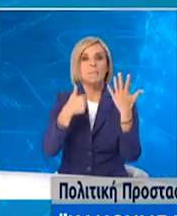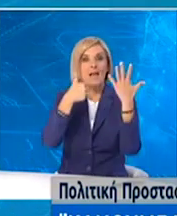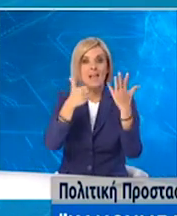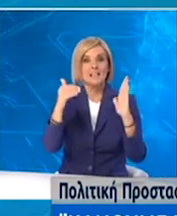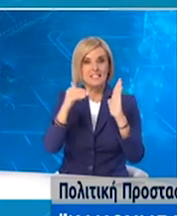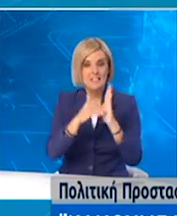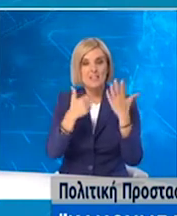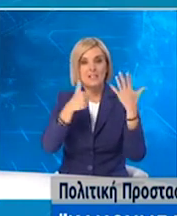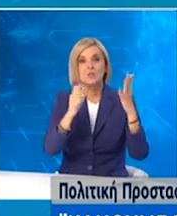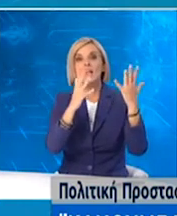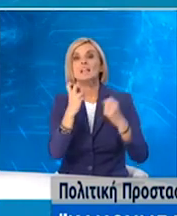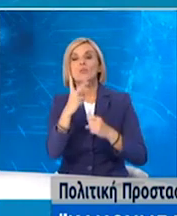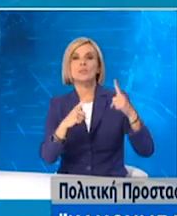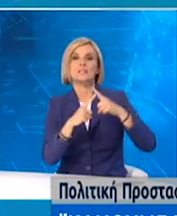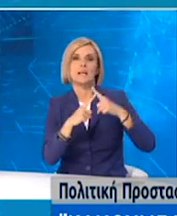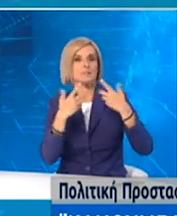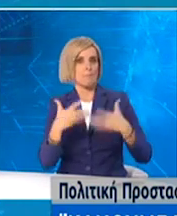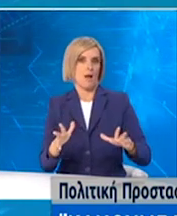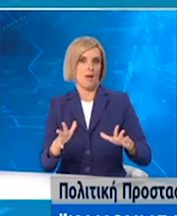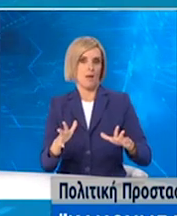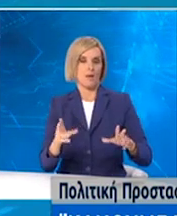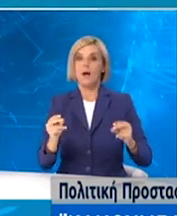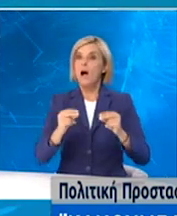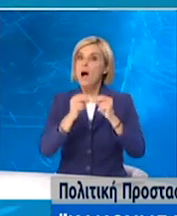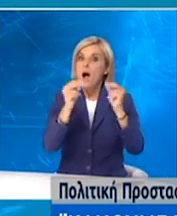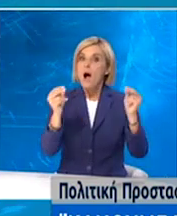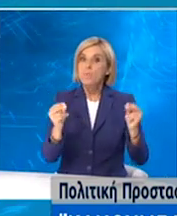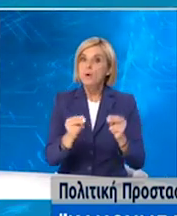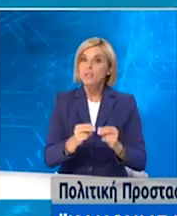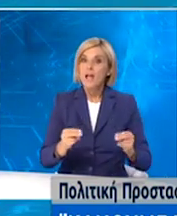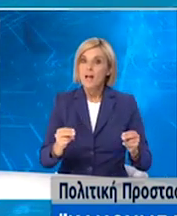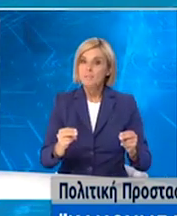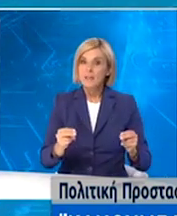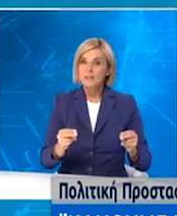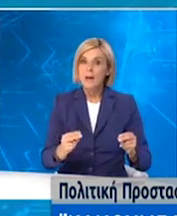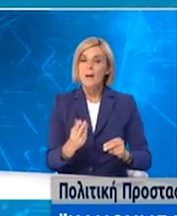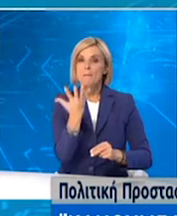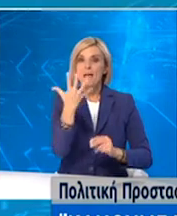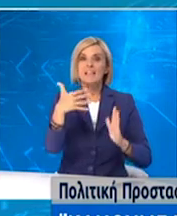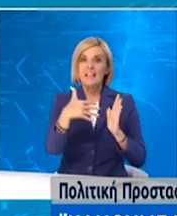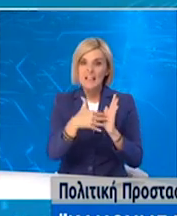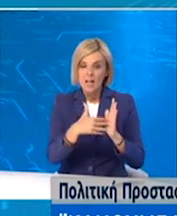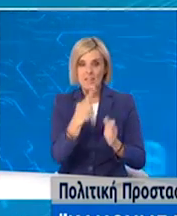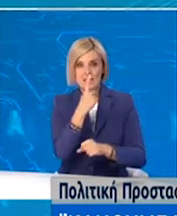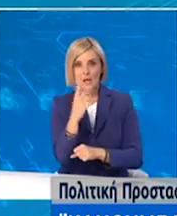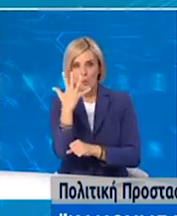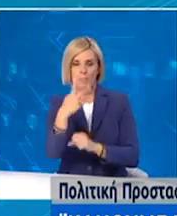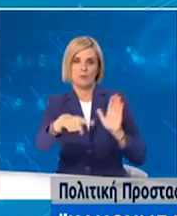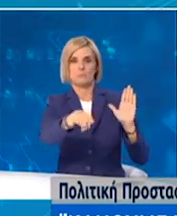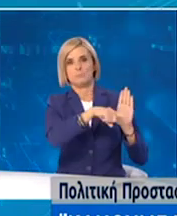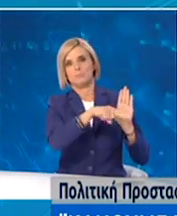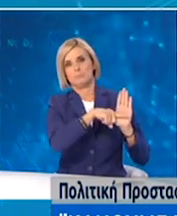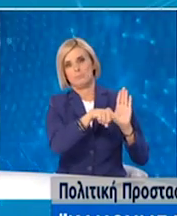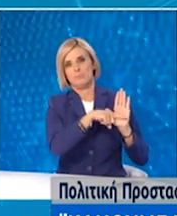6.692 τεστ και τα αποτελέσματα που έχουν βγει για τα 505 είναι όλα αρνητικά, μαζί με τις